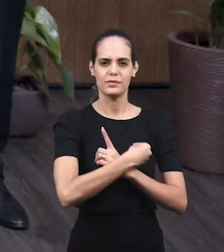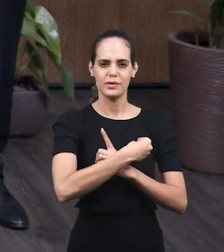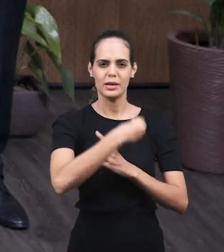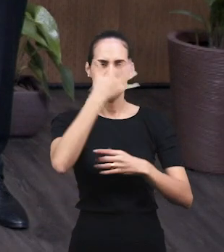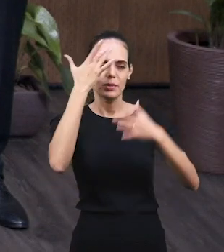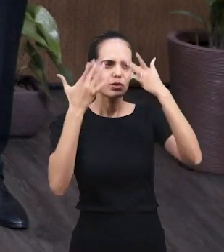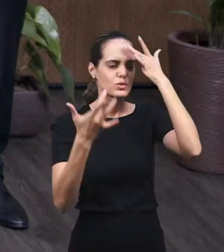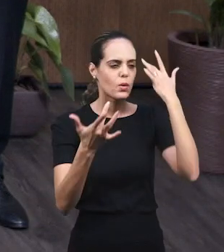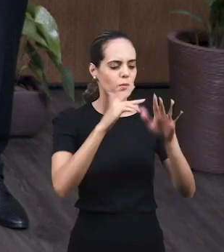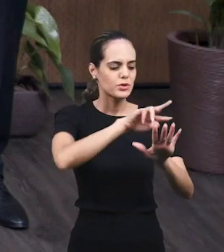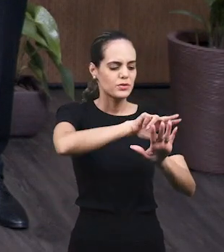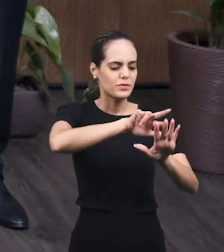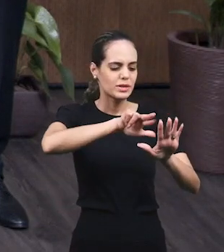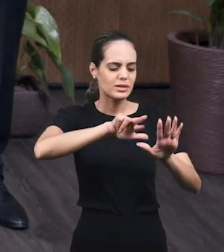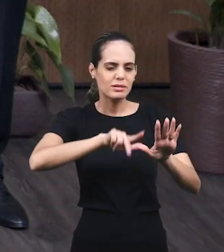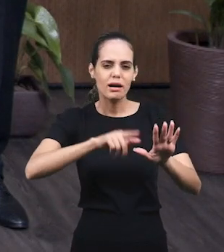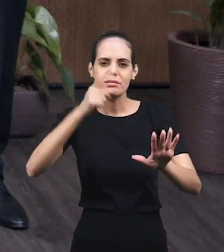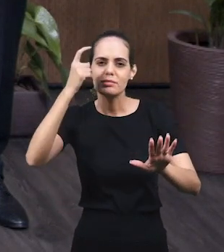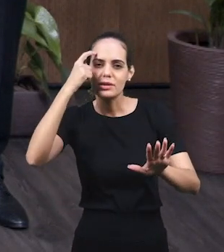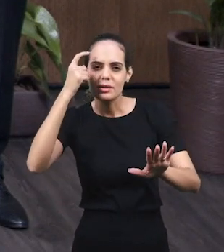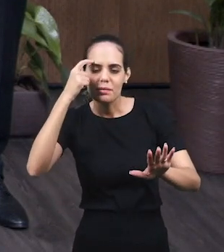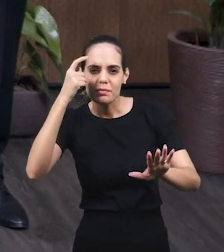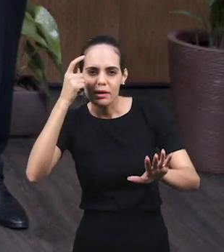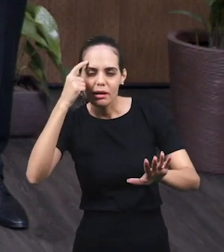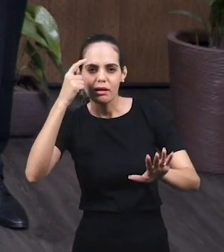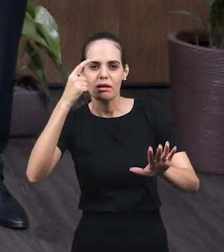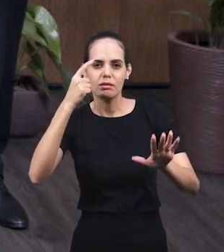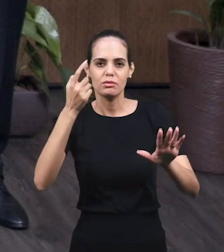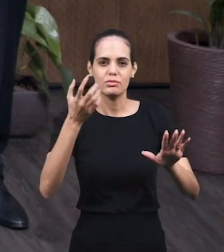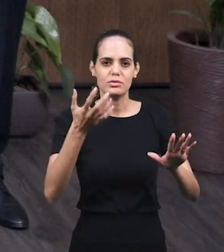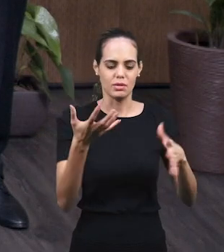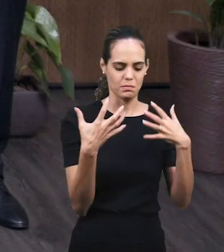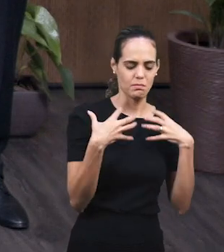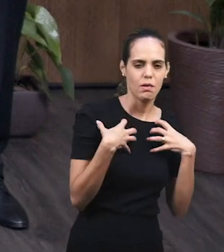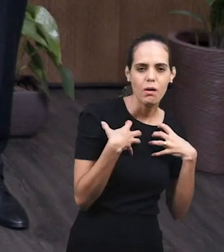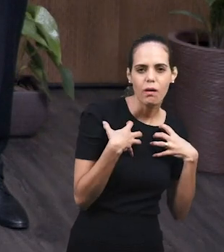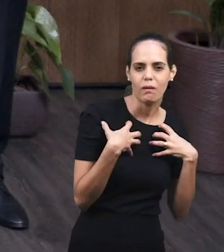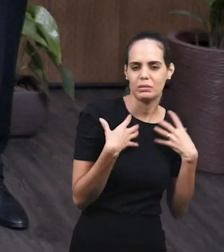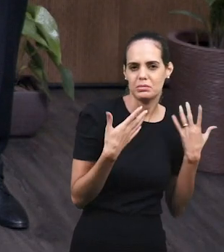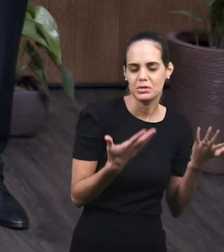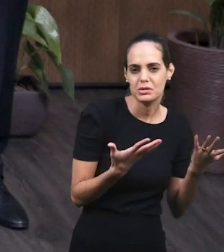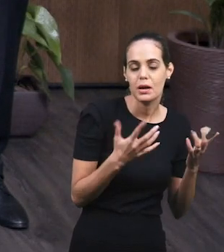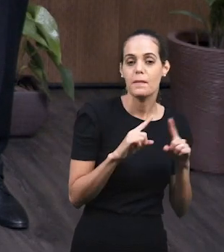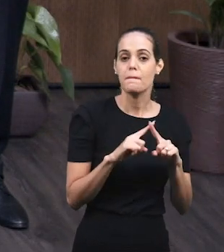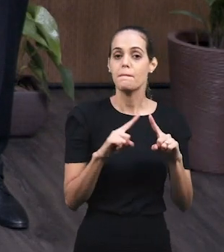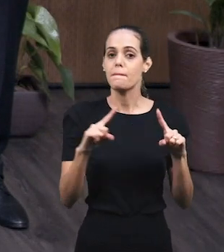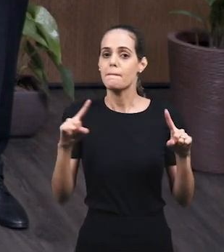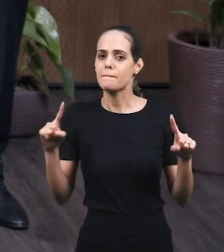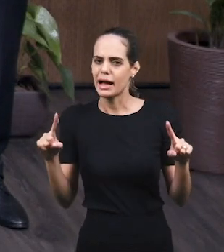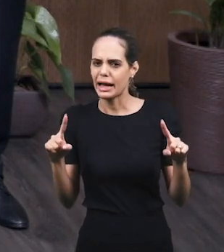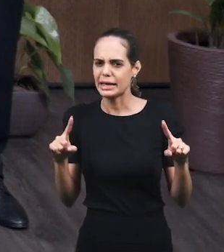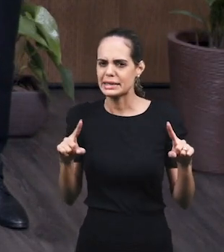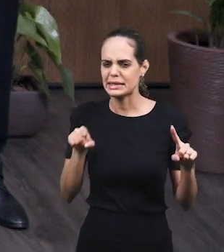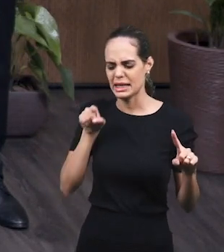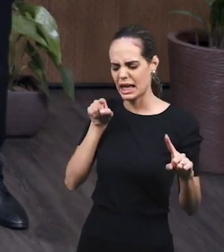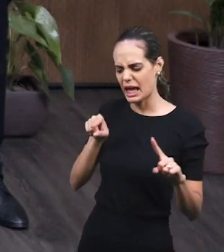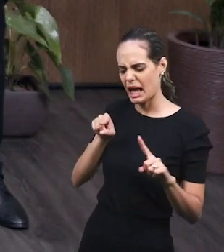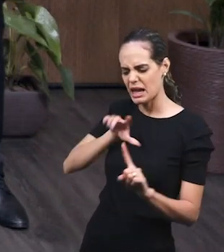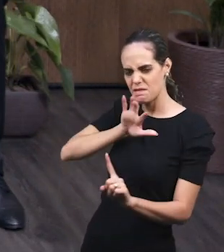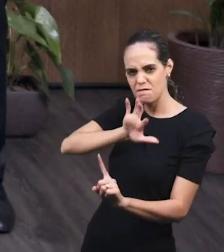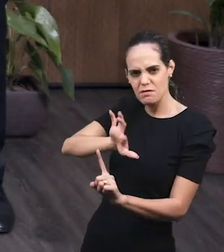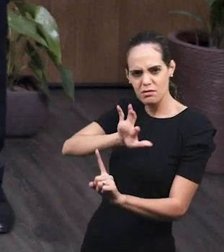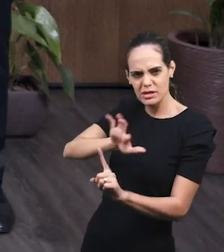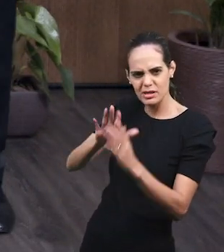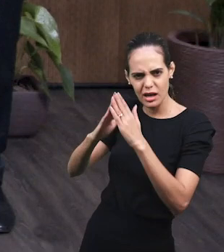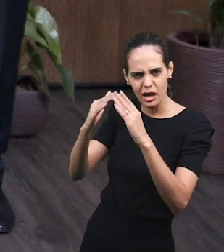société de diversité d'idées et de personnes avec fragilité. Mais cela ne